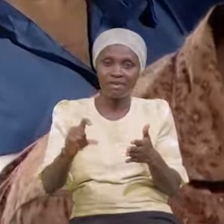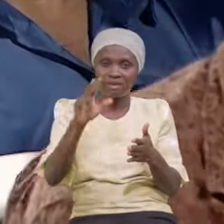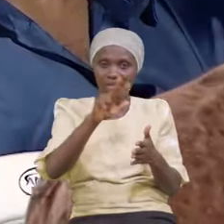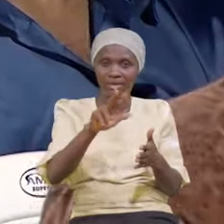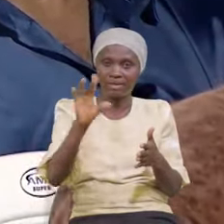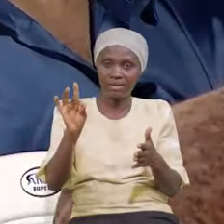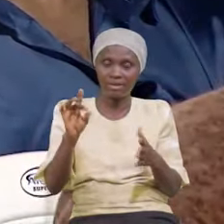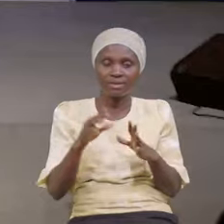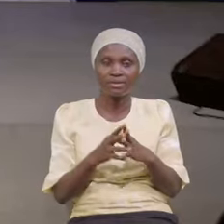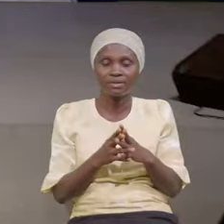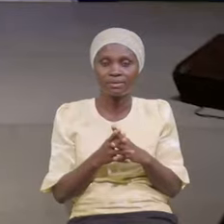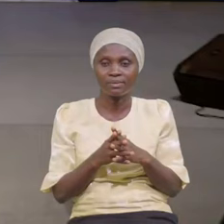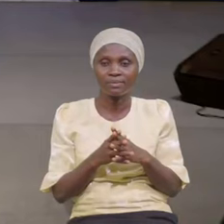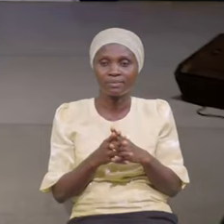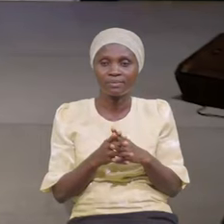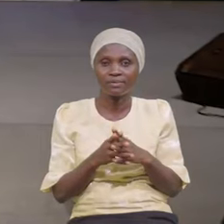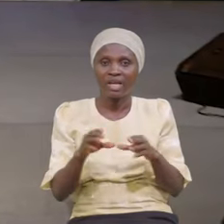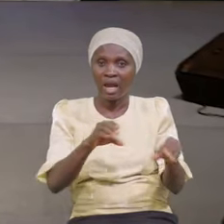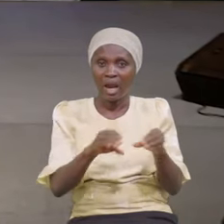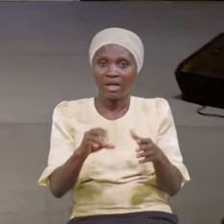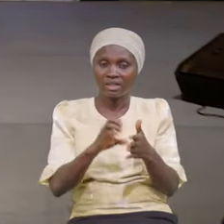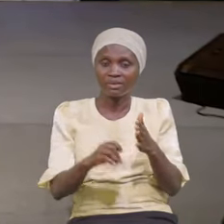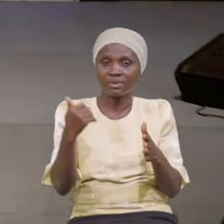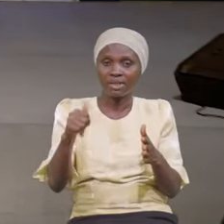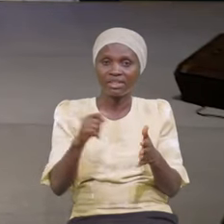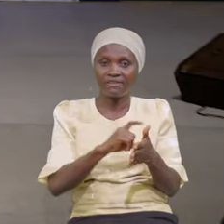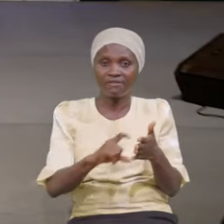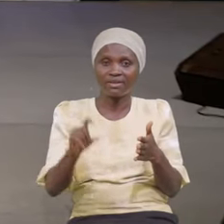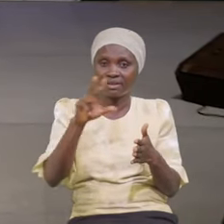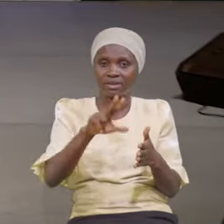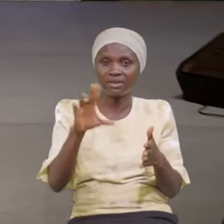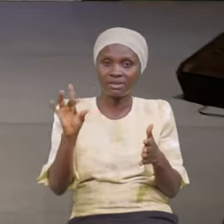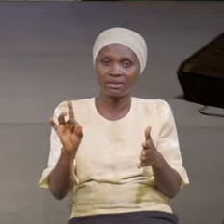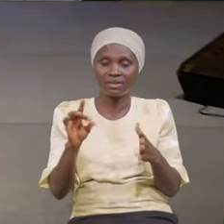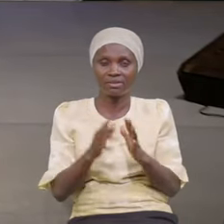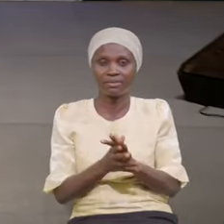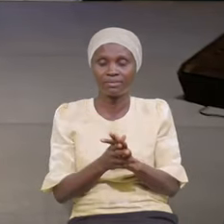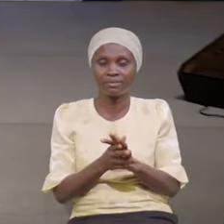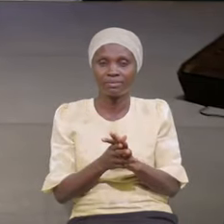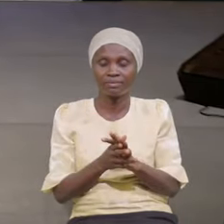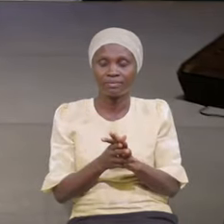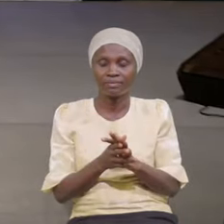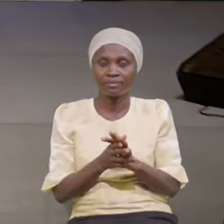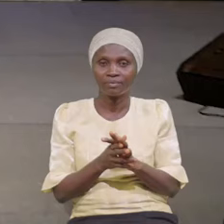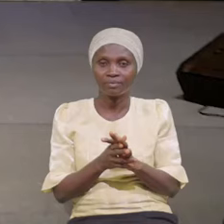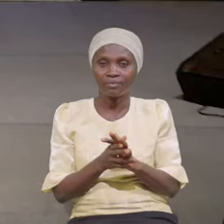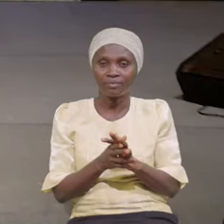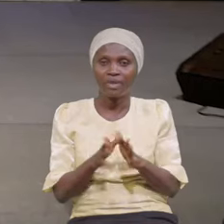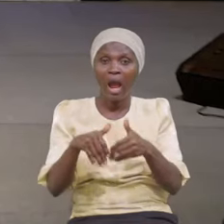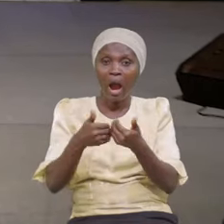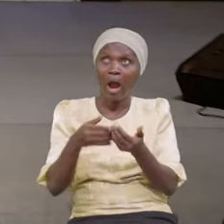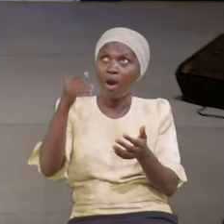38, అపొస్తలుల కార్యములు 10:38, Acts chapter 10 verse 38, అపొస్తలుల కార్యములు 10:38, How